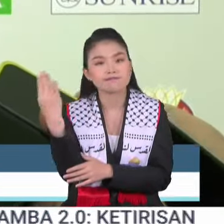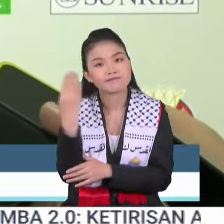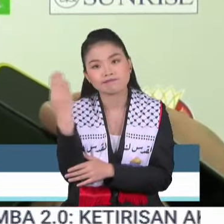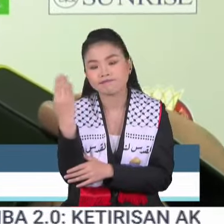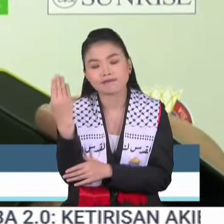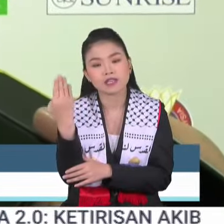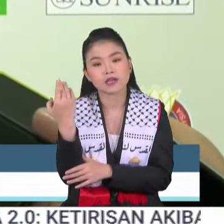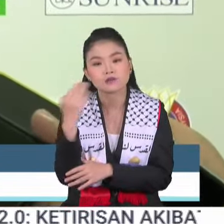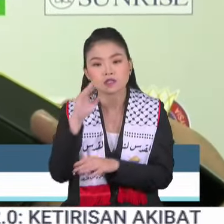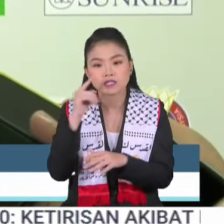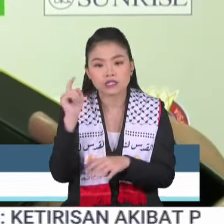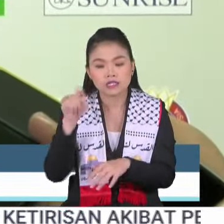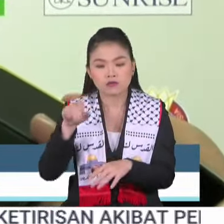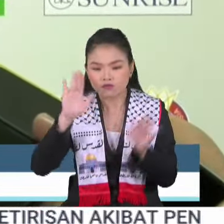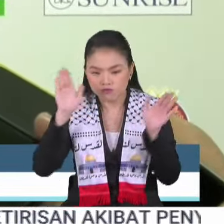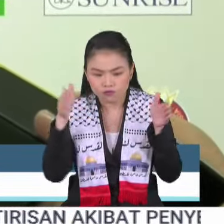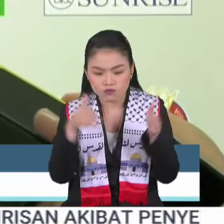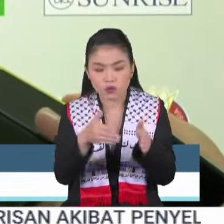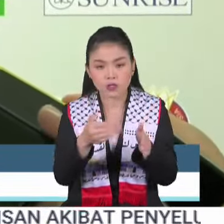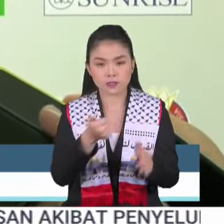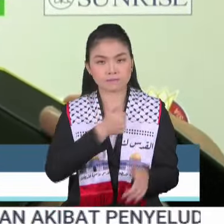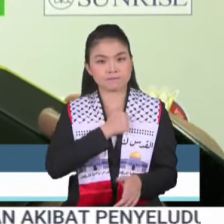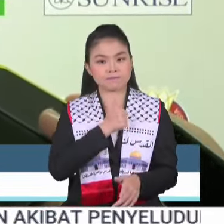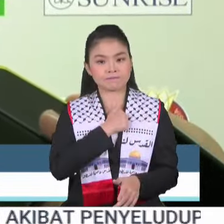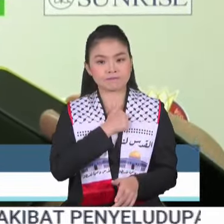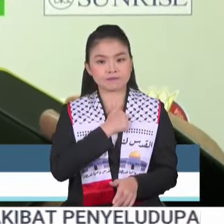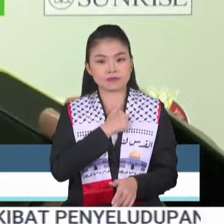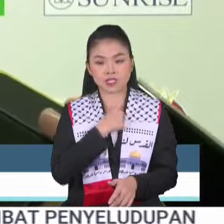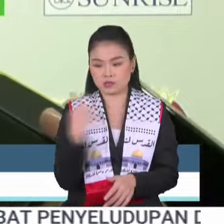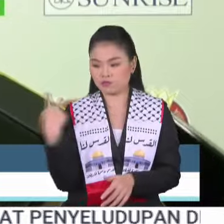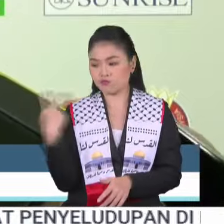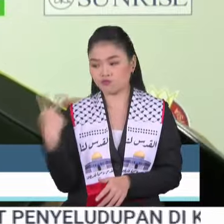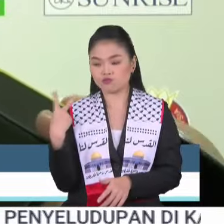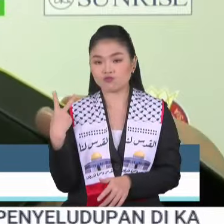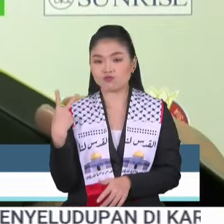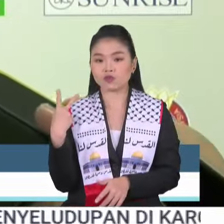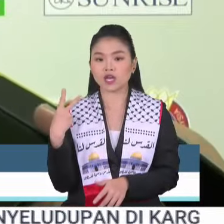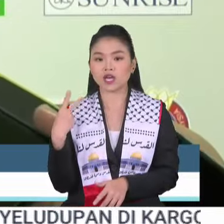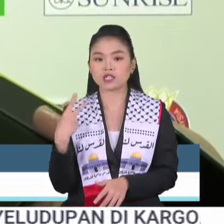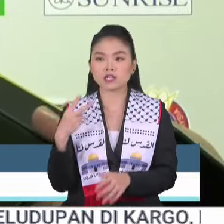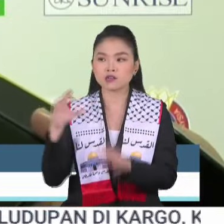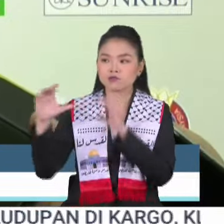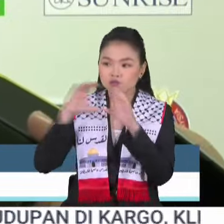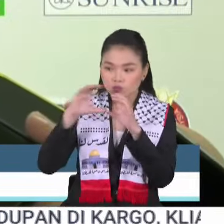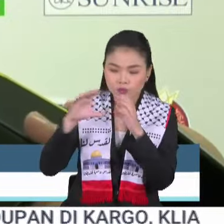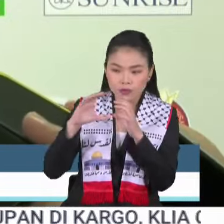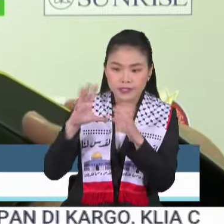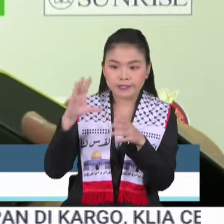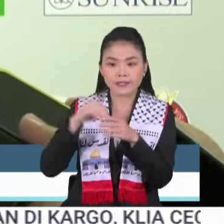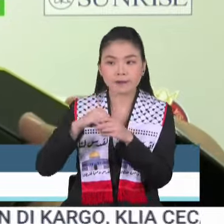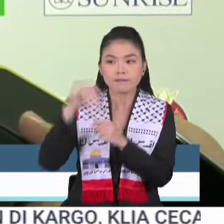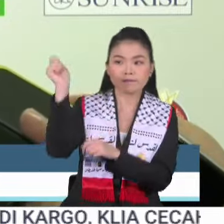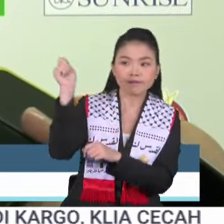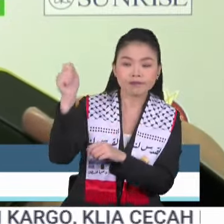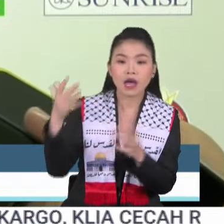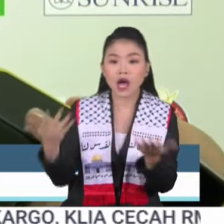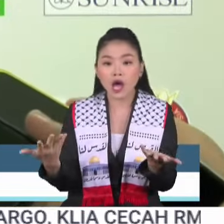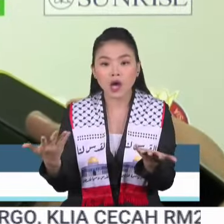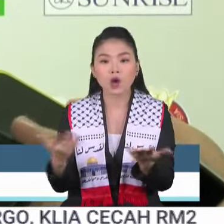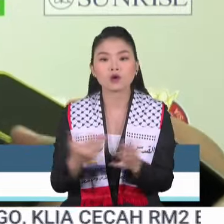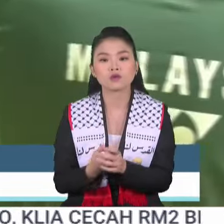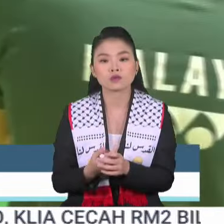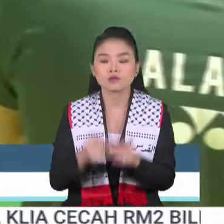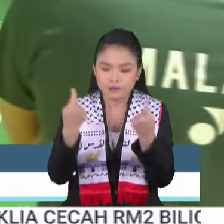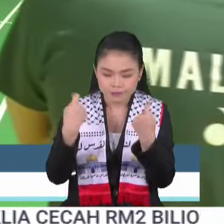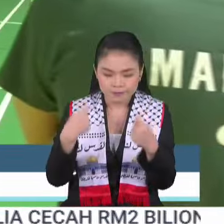kena fokus on our own, me and Tina, our rotation, our communication on court, so kita buat yang terbaik